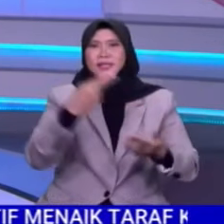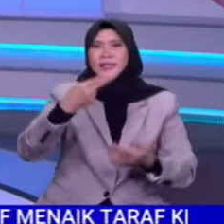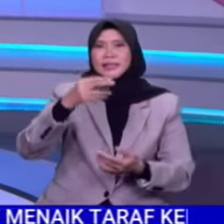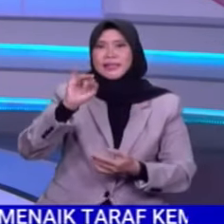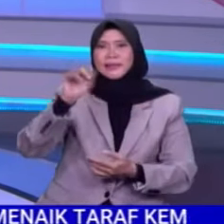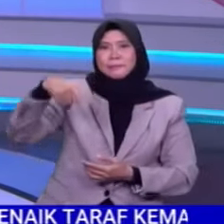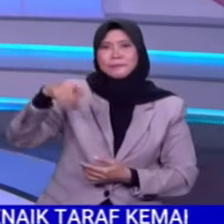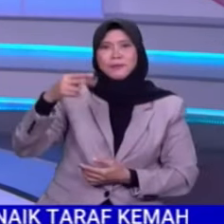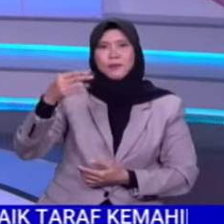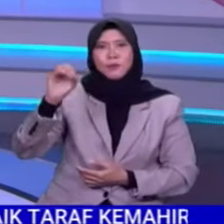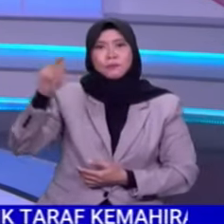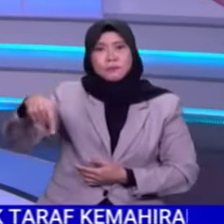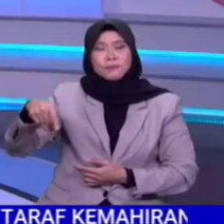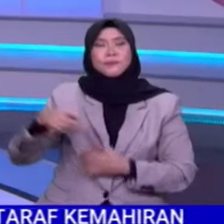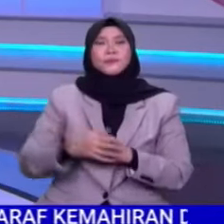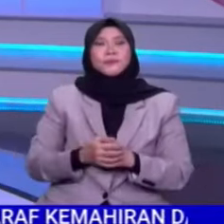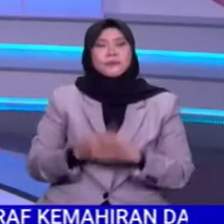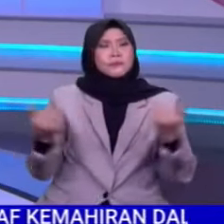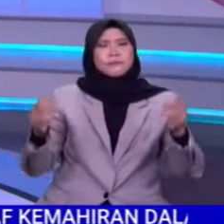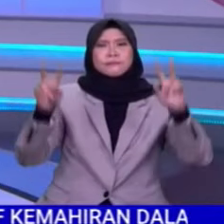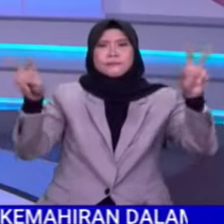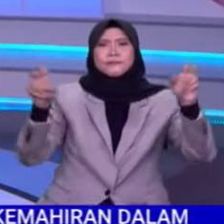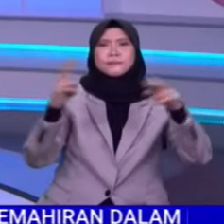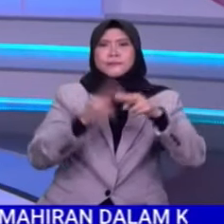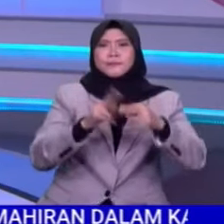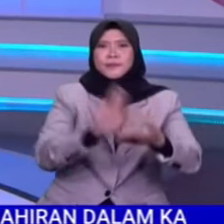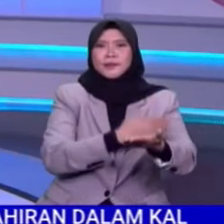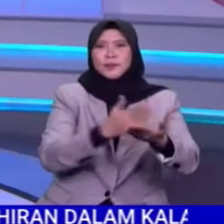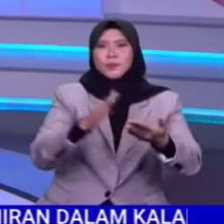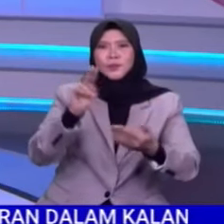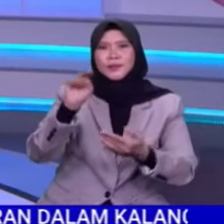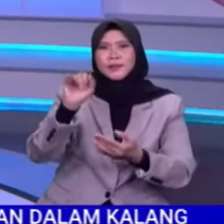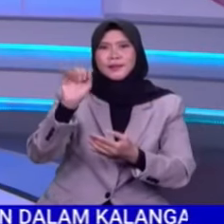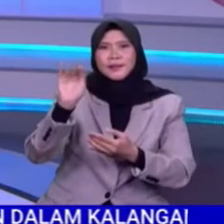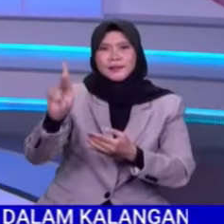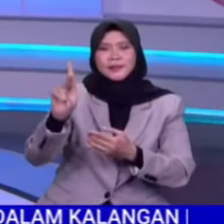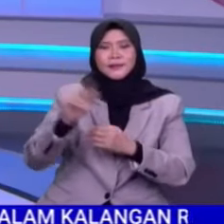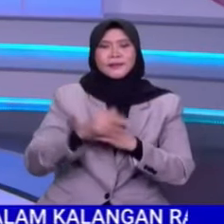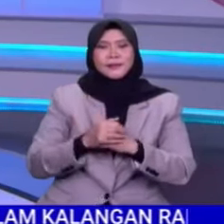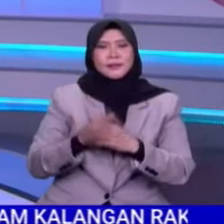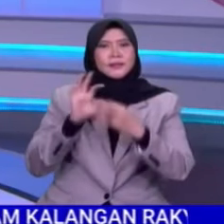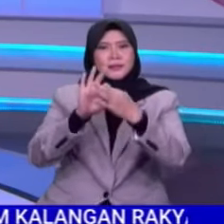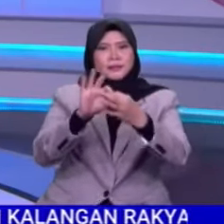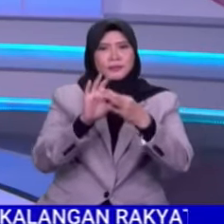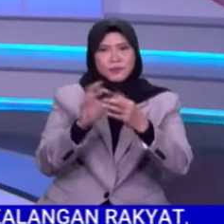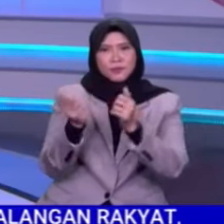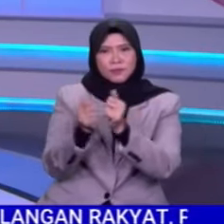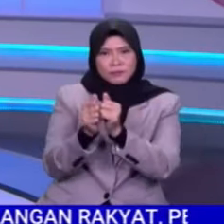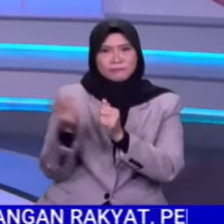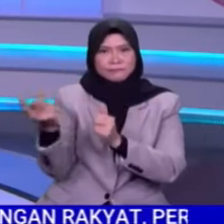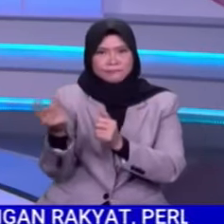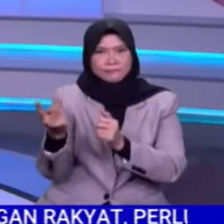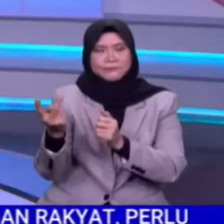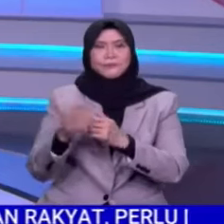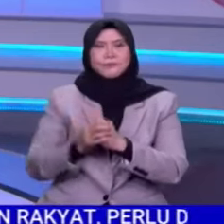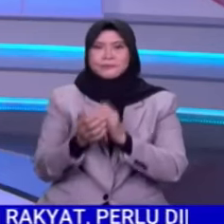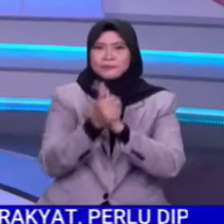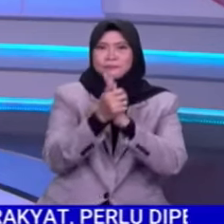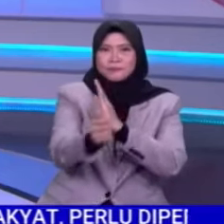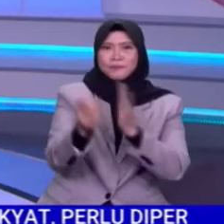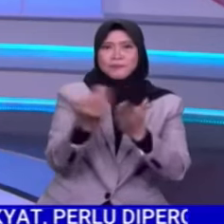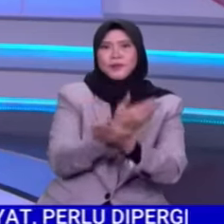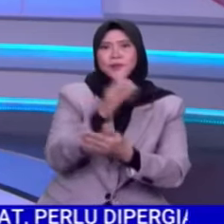terbaru mempertaruhkan buah tangan berjudul Naik. Hasil kolaborasi Syazi Ishak dan Tilahana itu turut menampilkan bakat